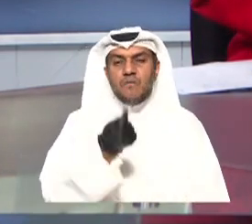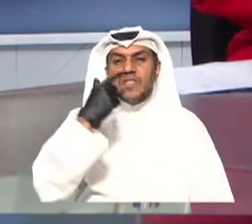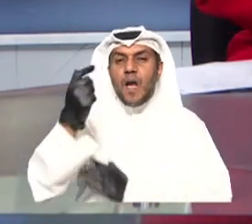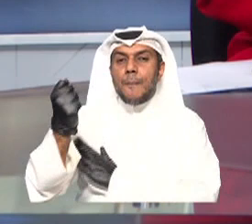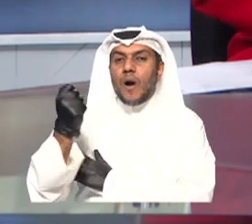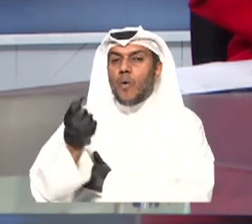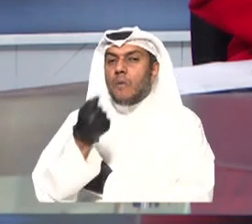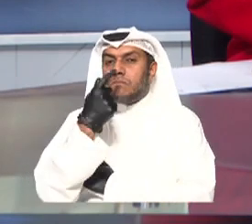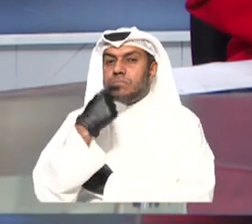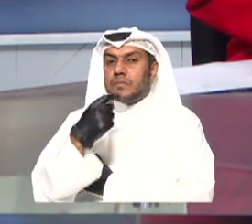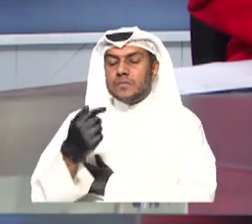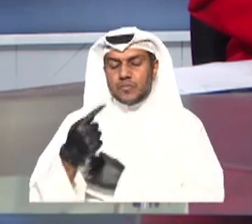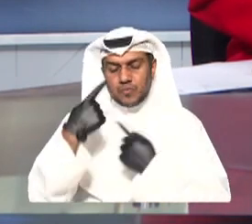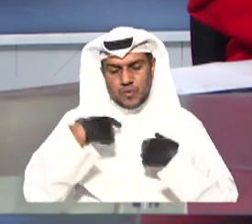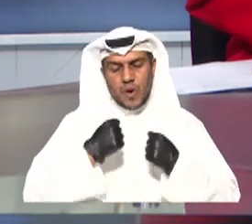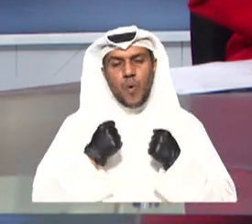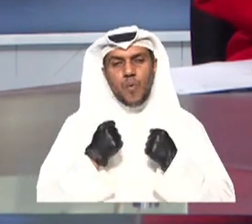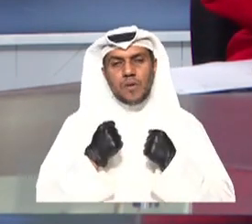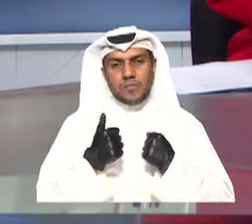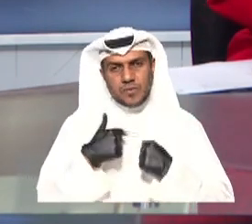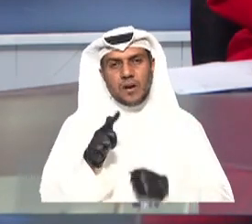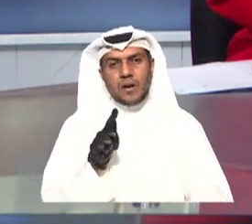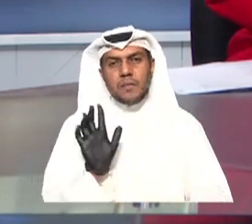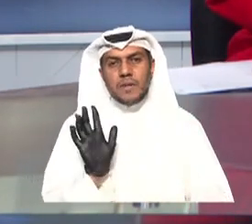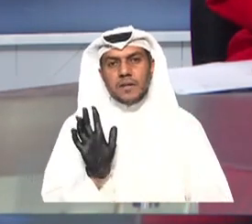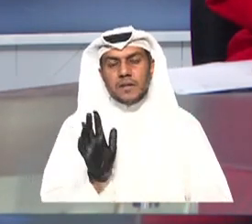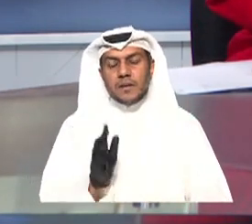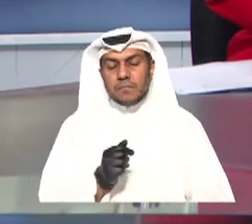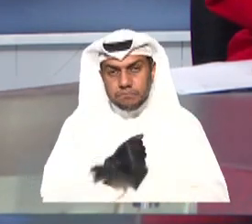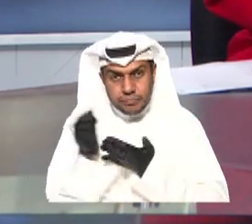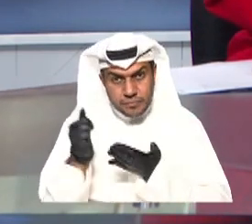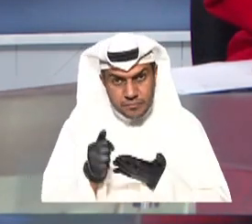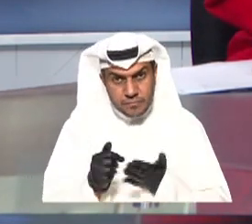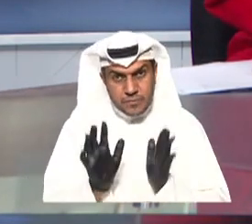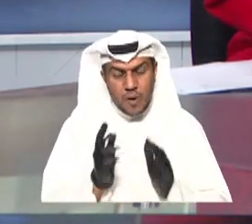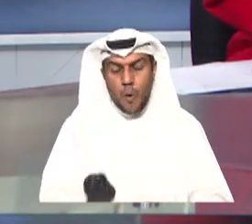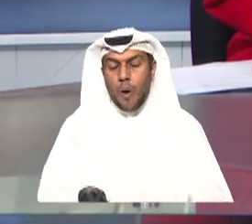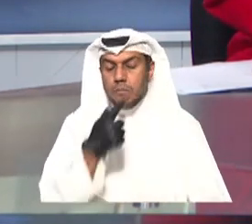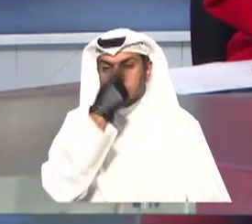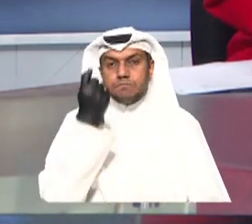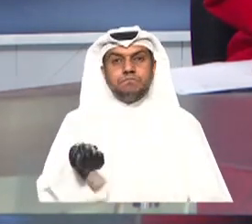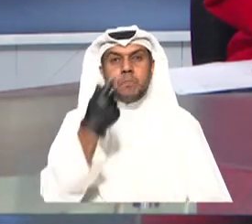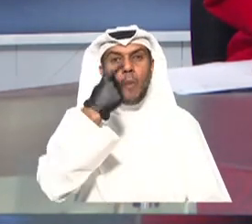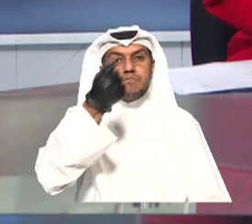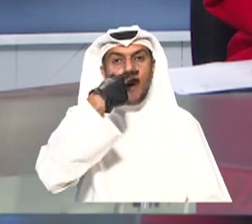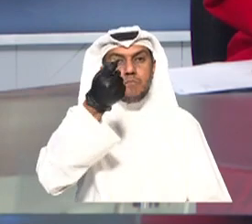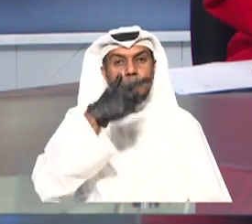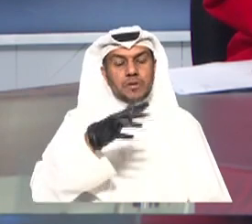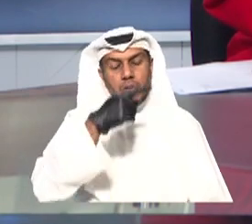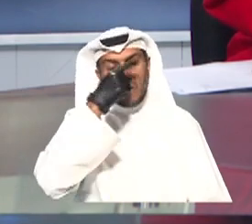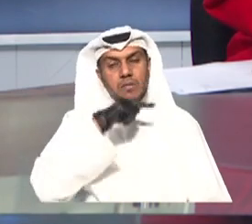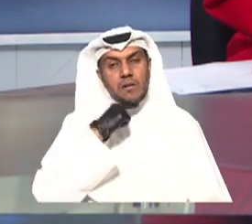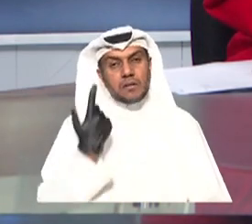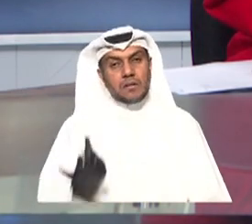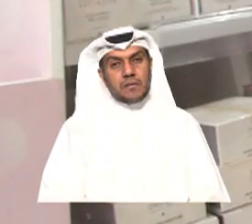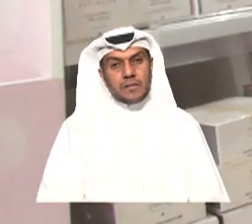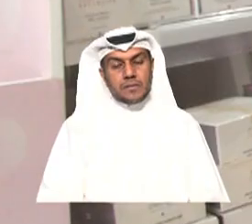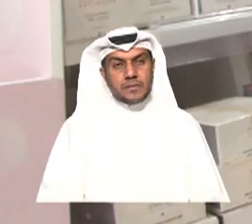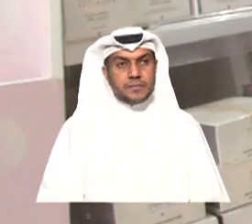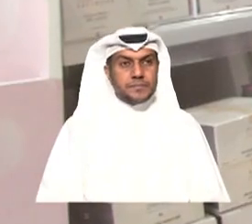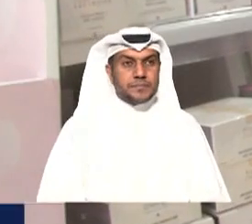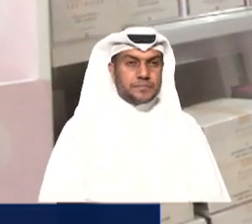وأشكالها تقوي الجهاز المناعي، والإفراط في تناولها قد يؤدي إلى مضاعفات خطيرة.